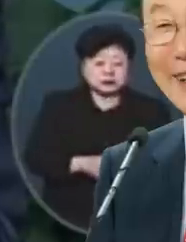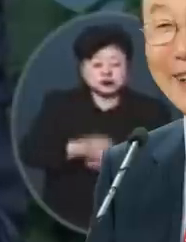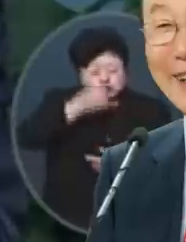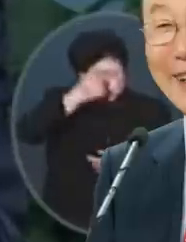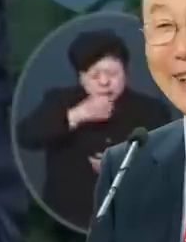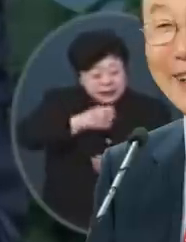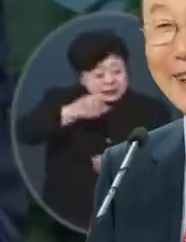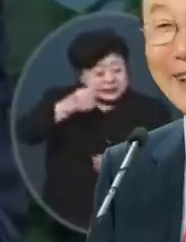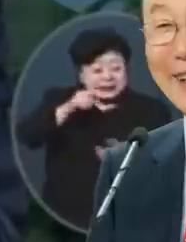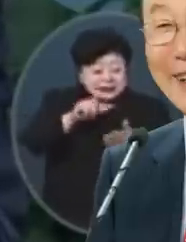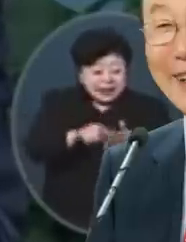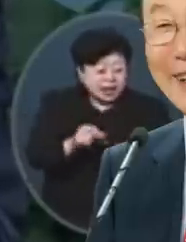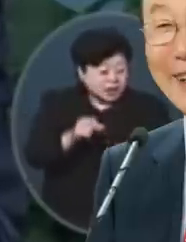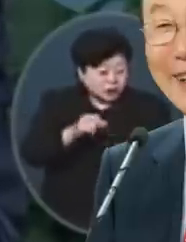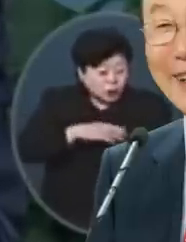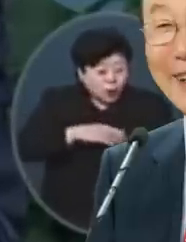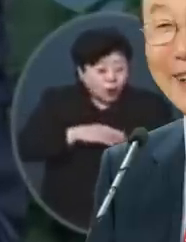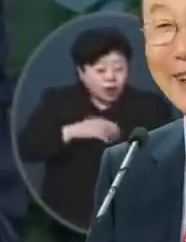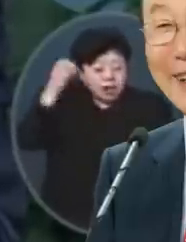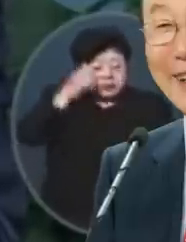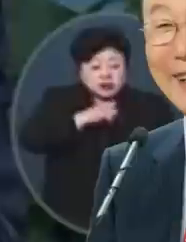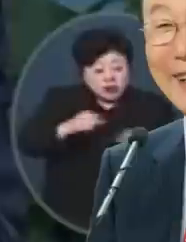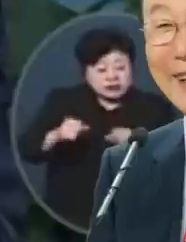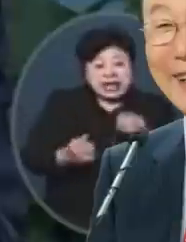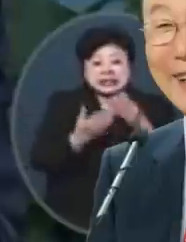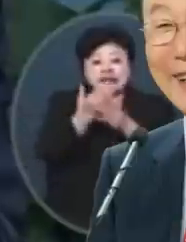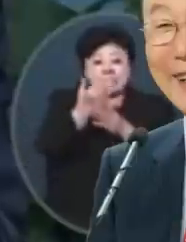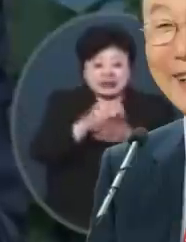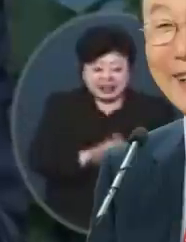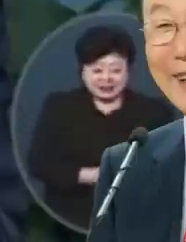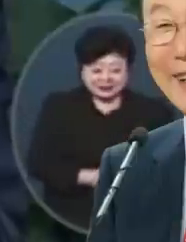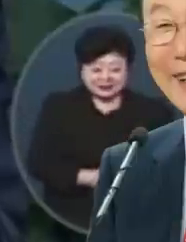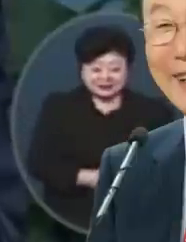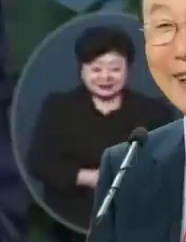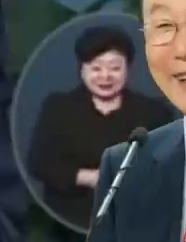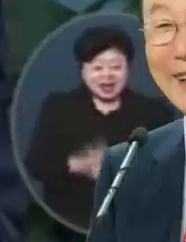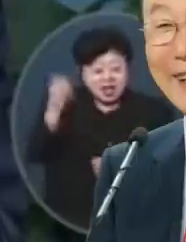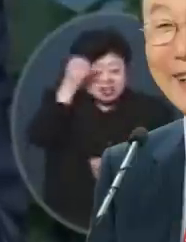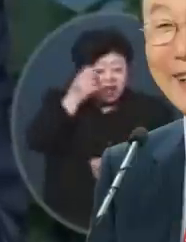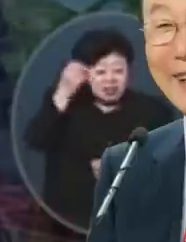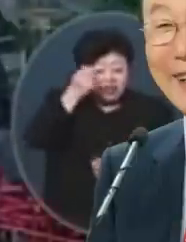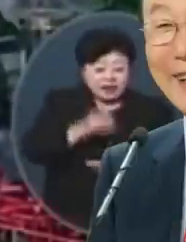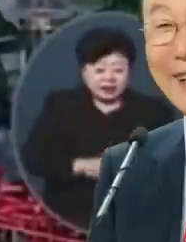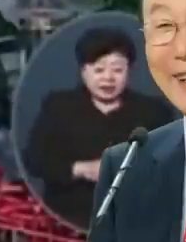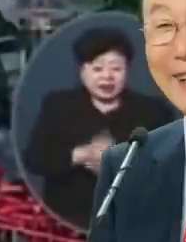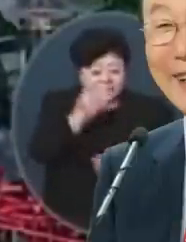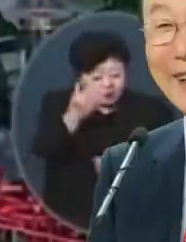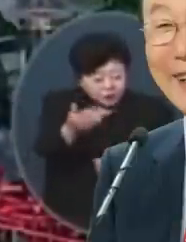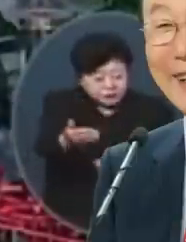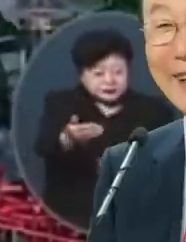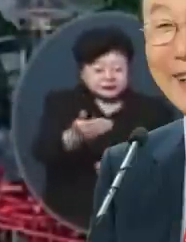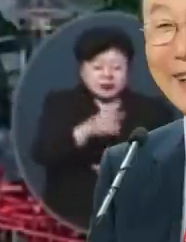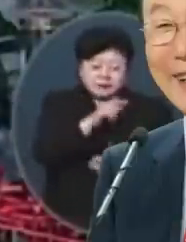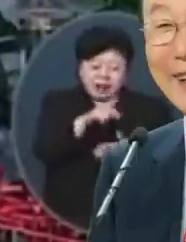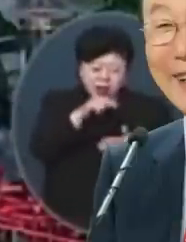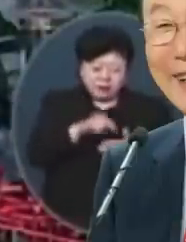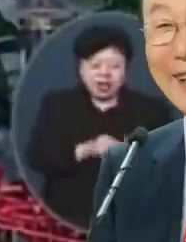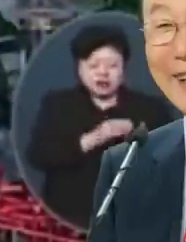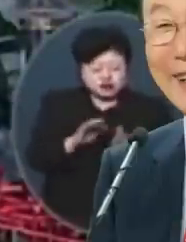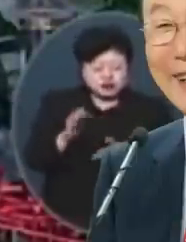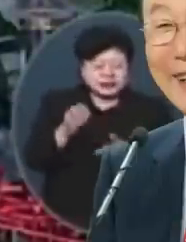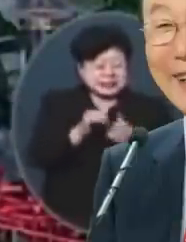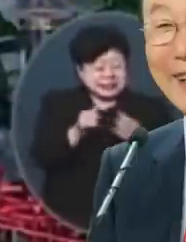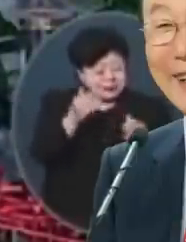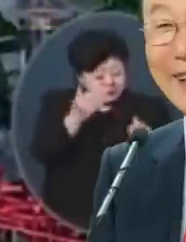꾸면 놀라운 성령의 역사가 일어나는 것입니다. 성령은 여러분 마음에 준비된